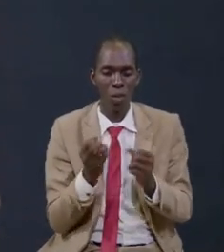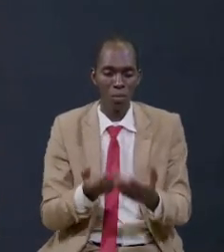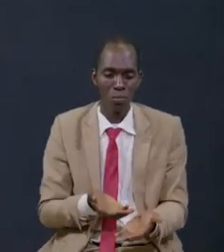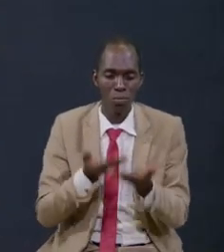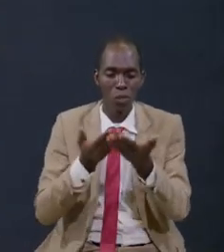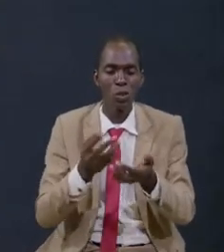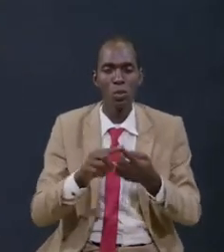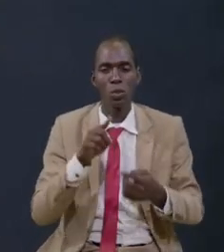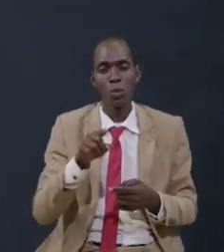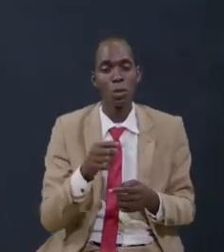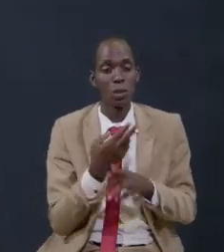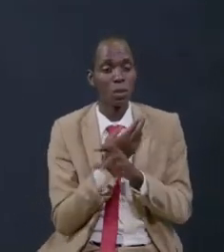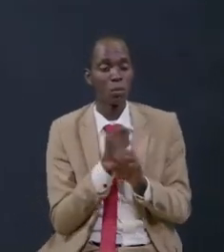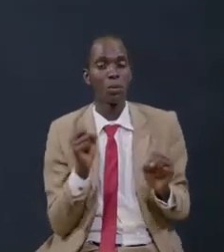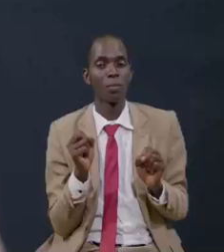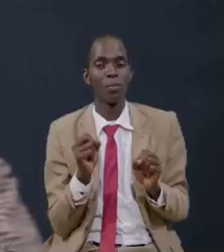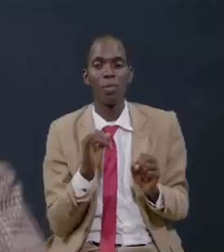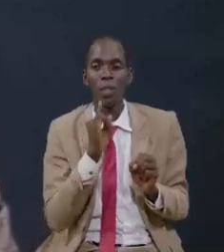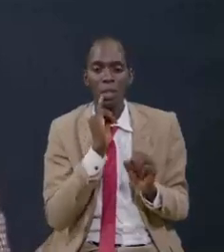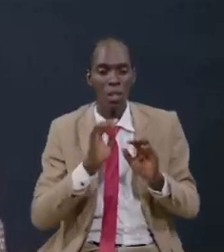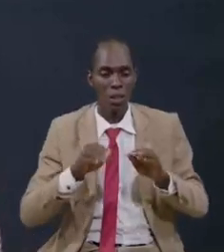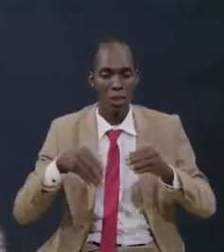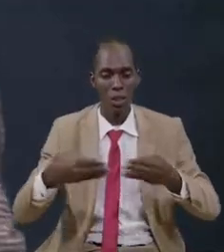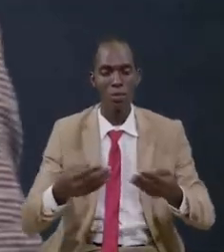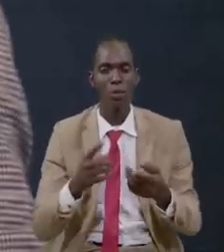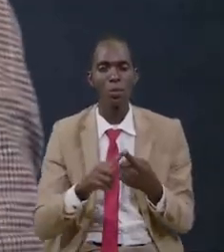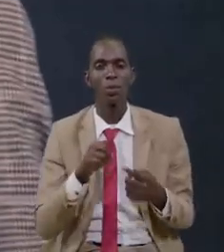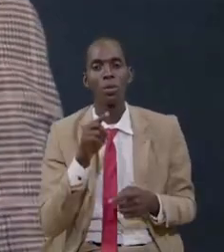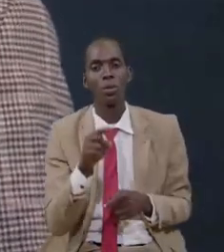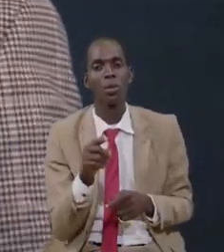La rédemption t'est donnée.